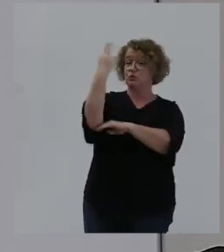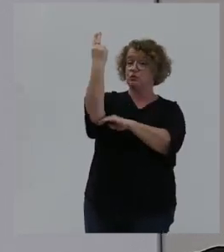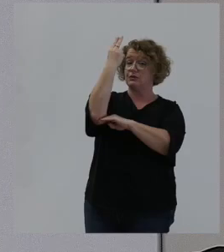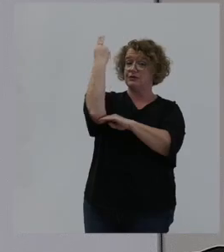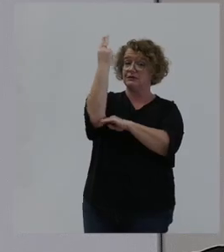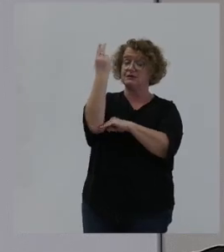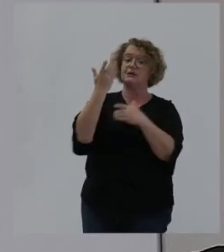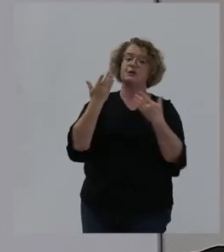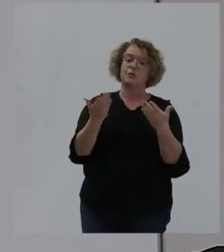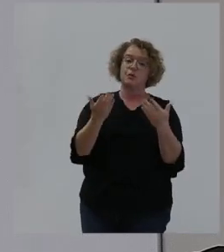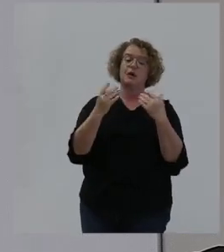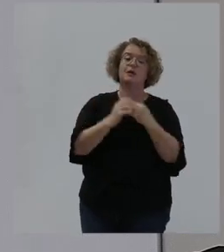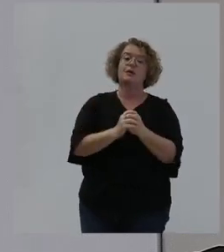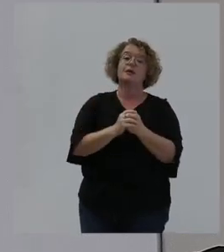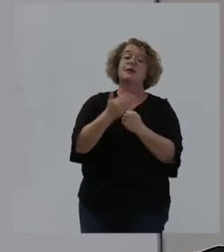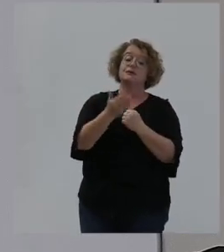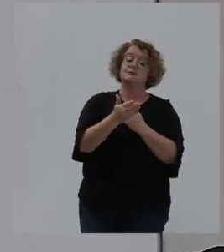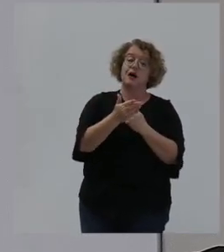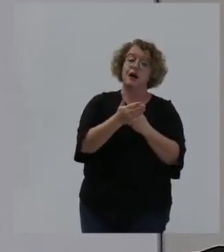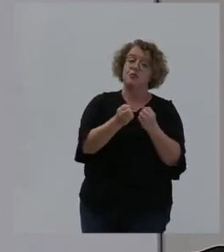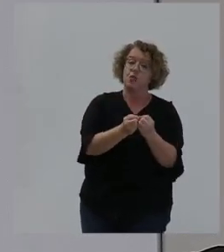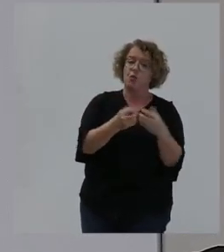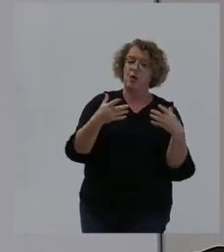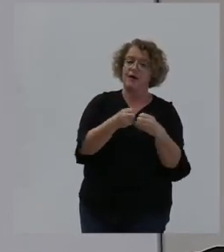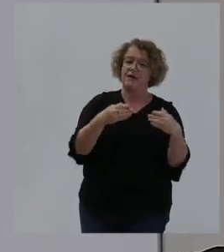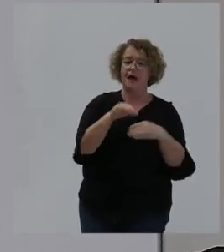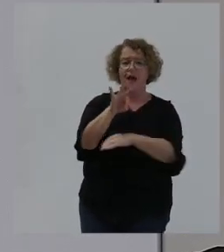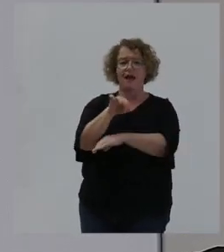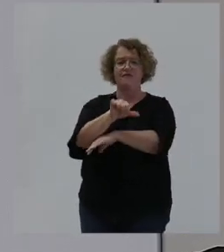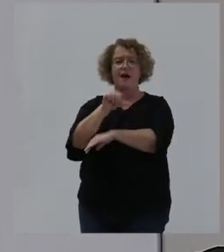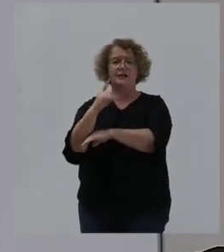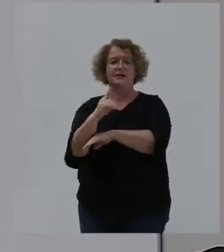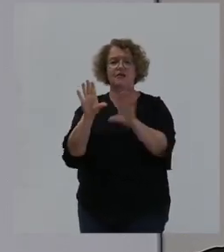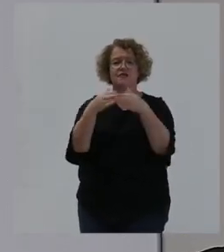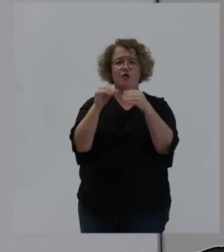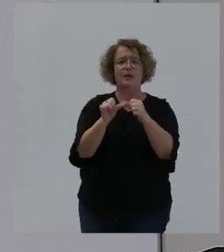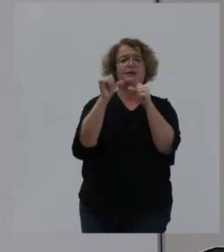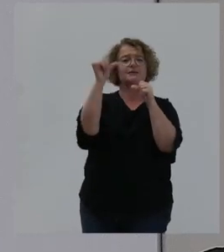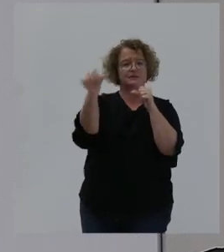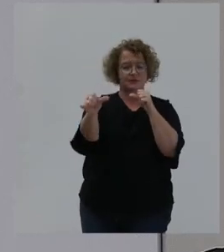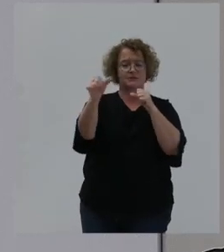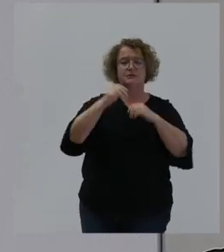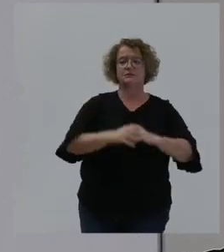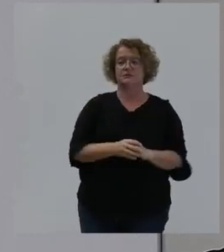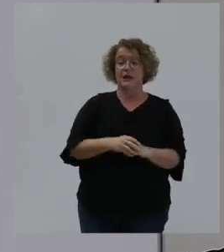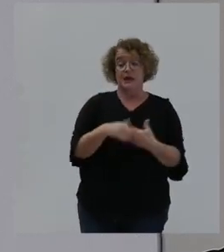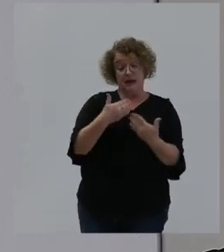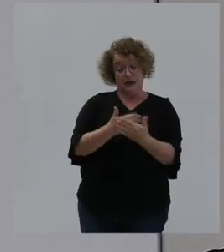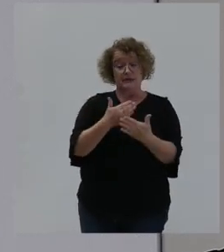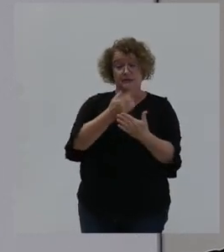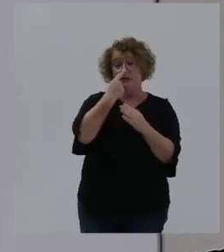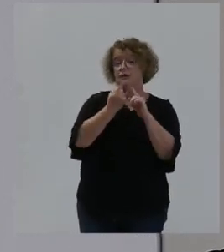permis de développer des moyens et des structures en termes de FAD, de formation à distance, qui ont été tout à